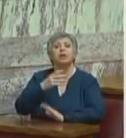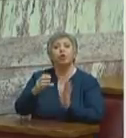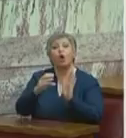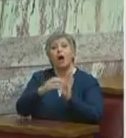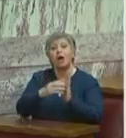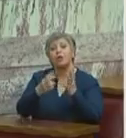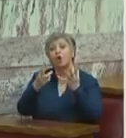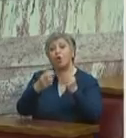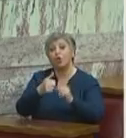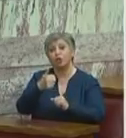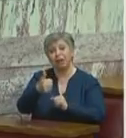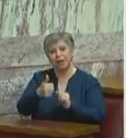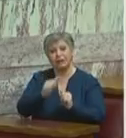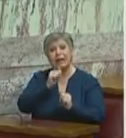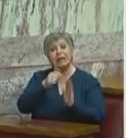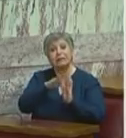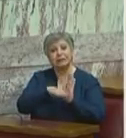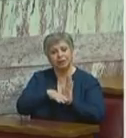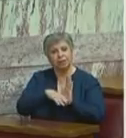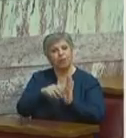του Συντάγματος.